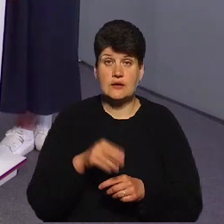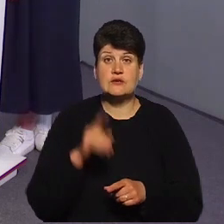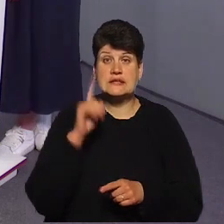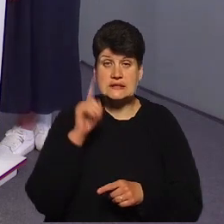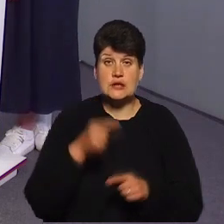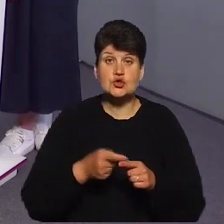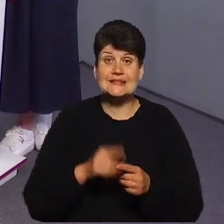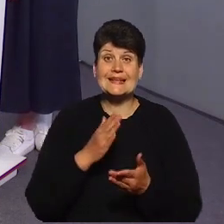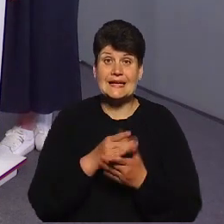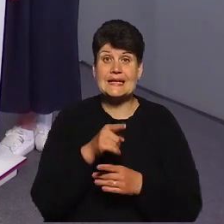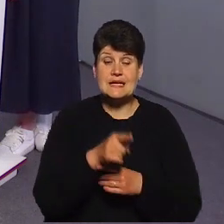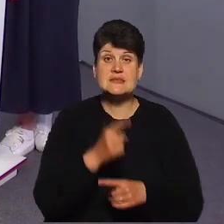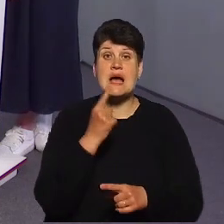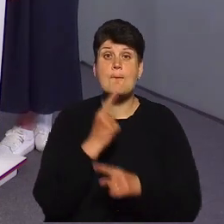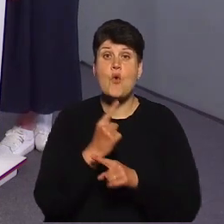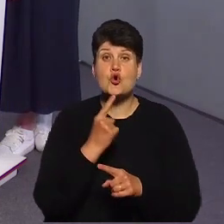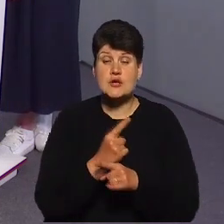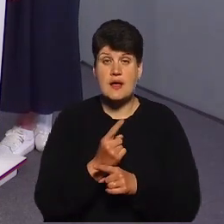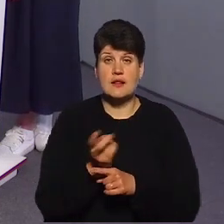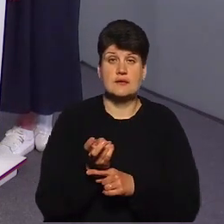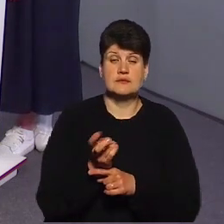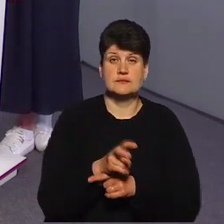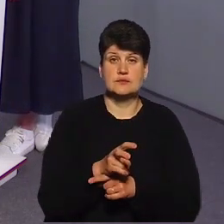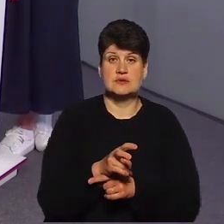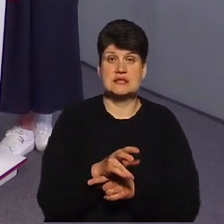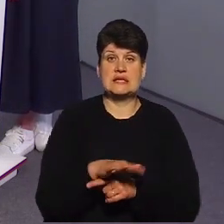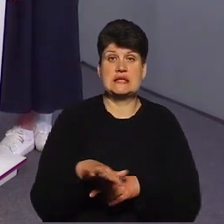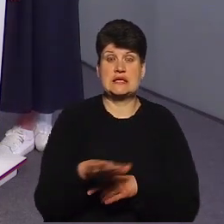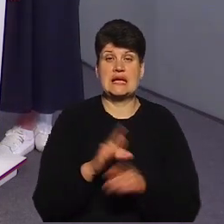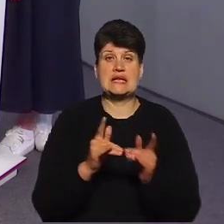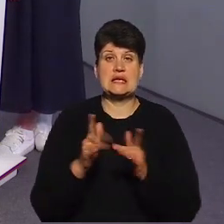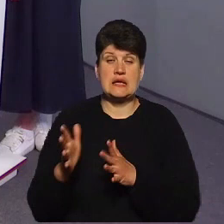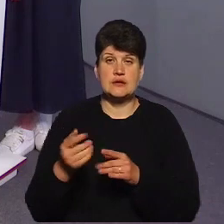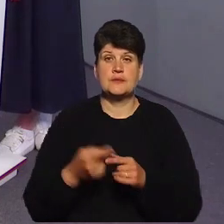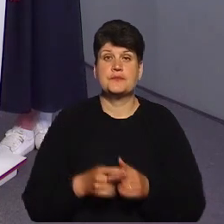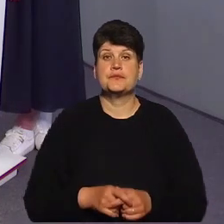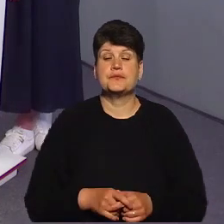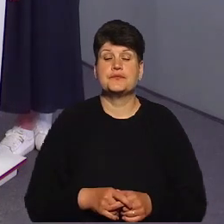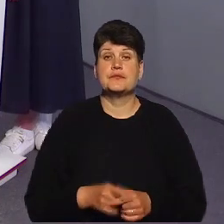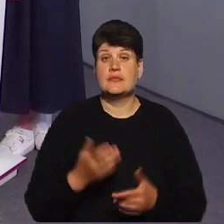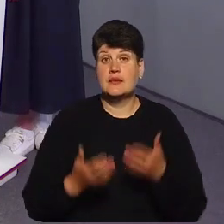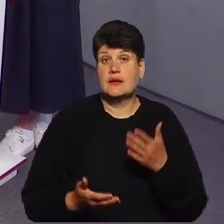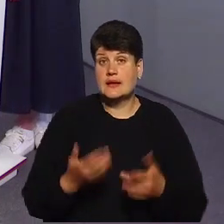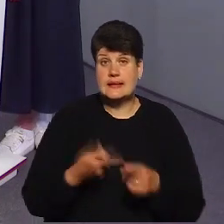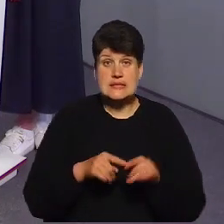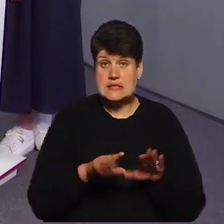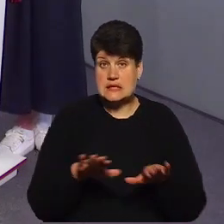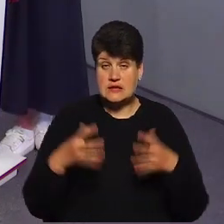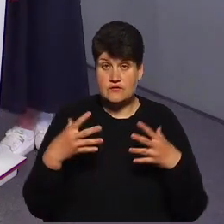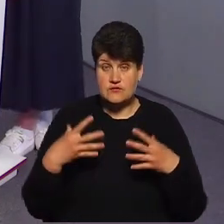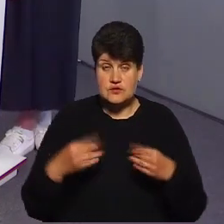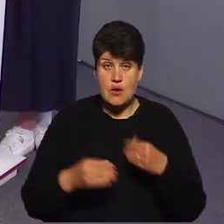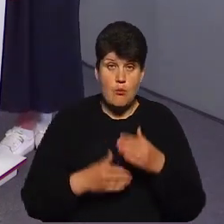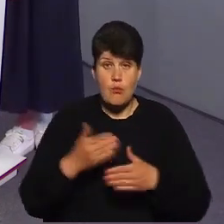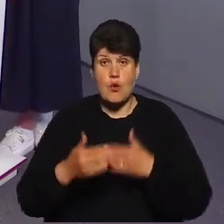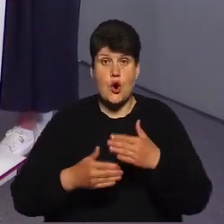забороняли виходити за територію їхнього інтернату, тому що це мистецький інтернат. Але ці діти вже в процесі,